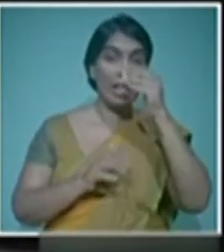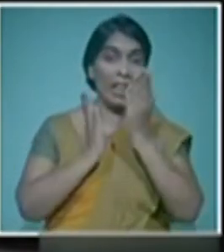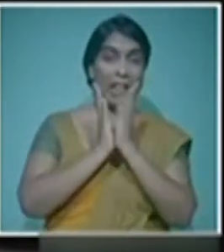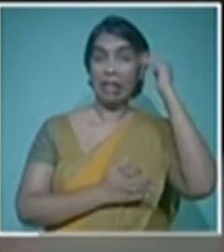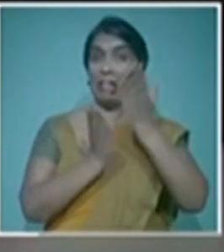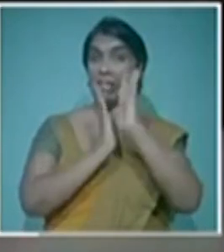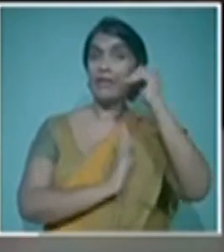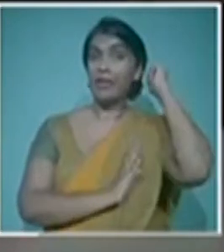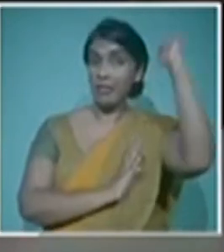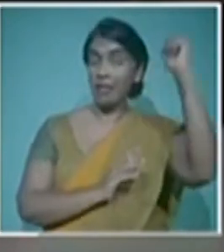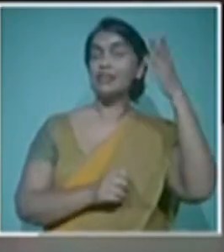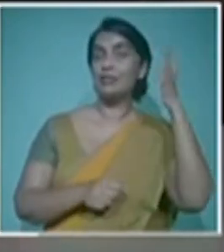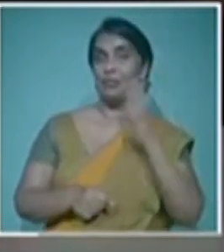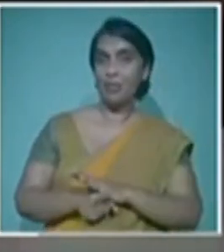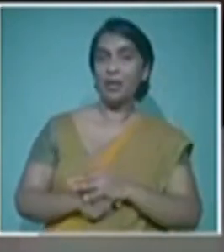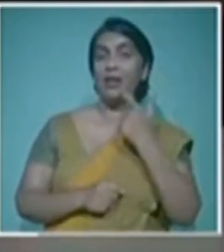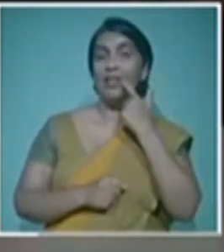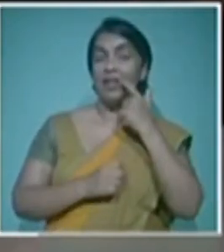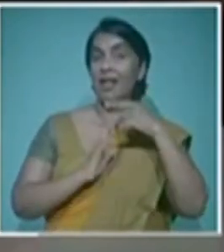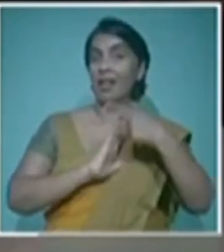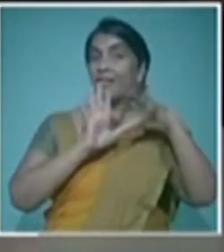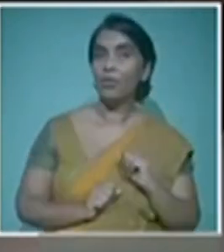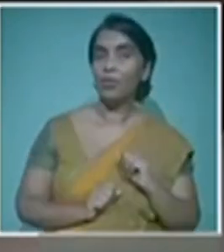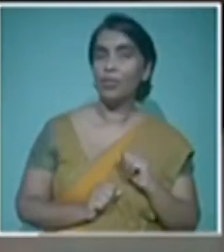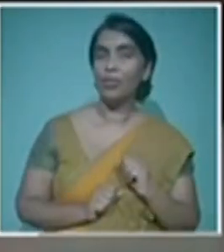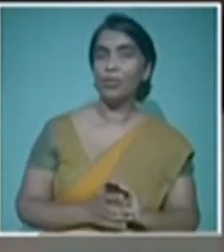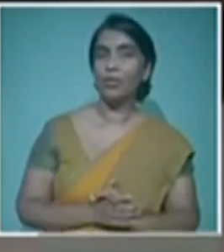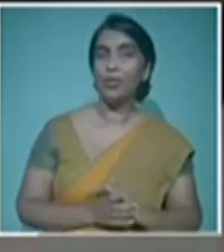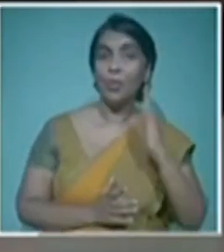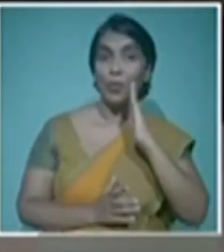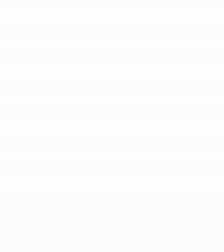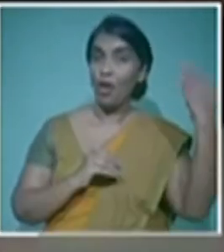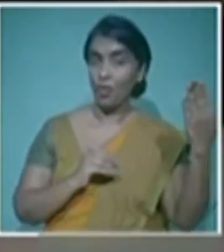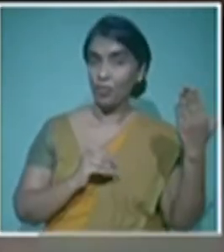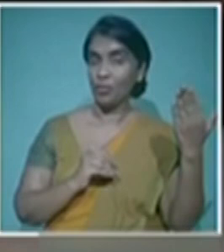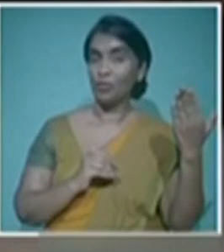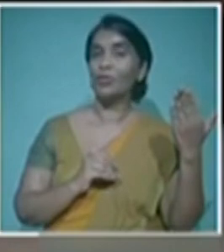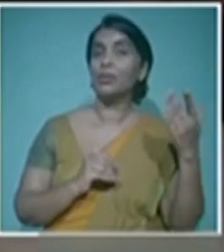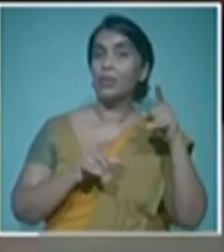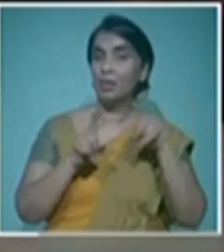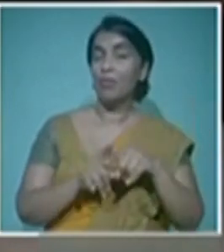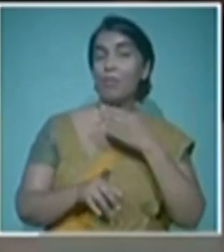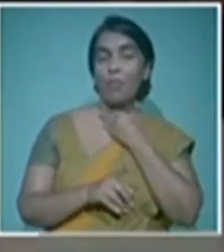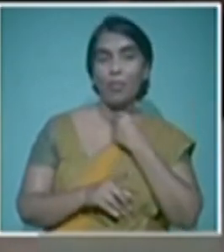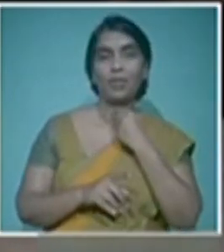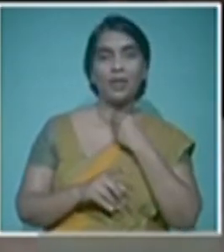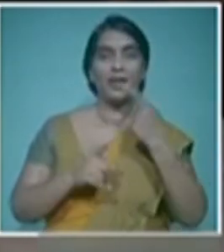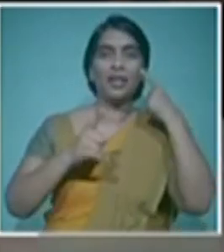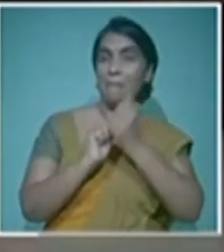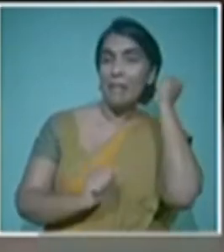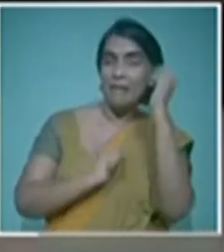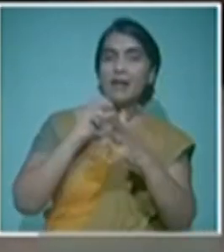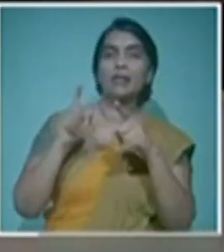සිදුහත් කුමරු කවුද? දන්ත ධාතුන් වහන්සේ මේ රටට වැඩම කරේ විදේශික කාන්තාවක්. ඒ හින්දා බොරුවට නිකන් මිනිස්සුන්ට මඩ